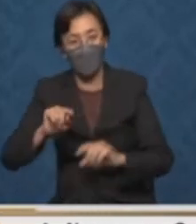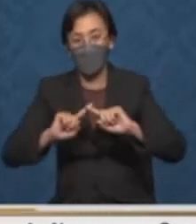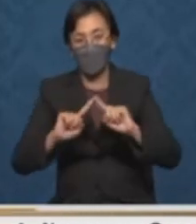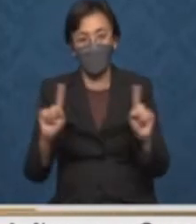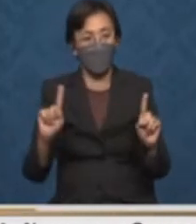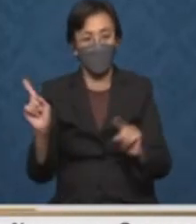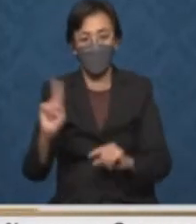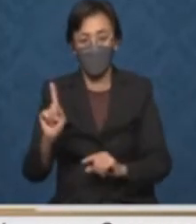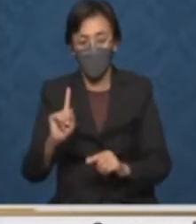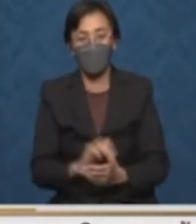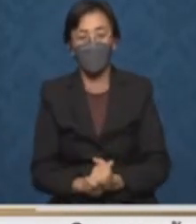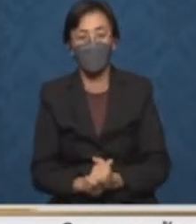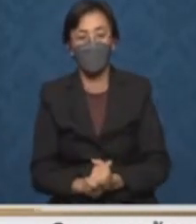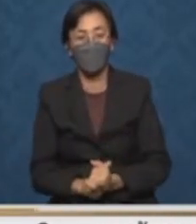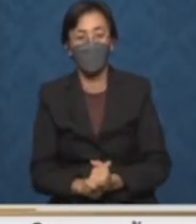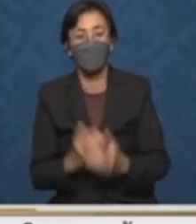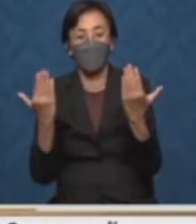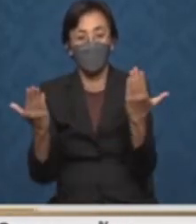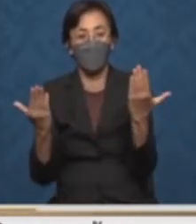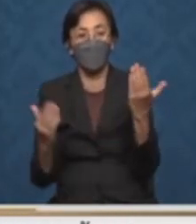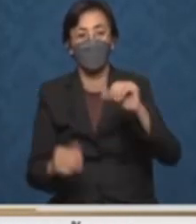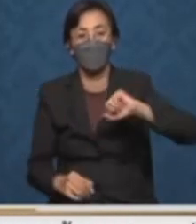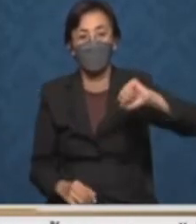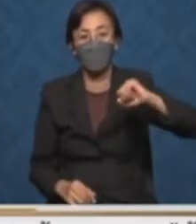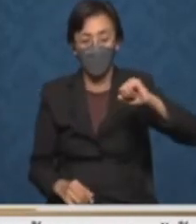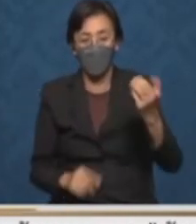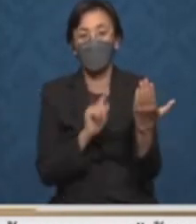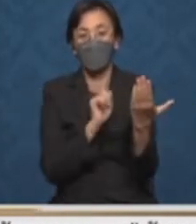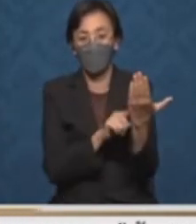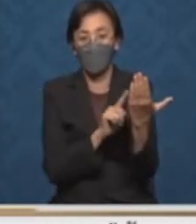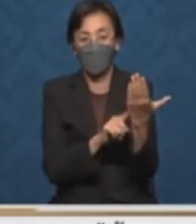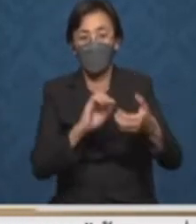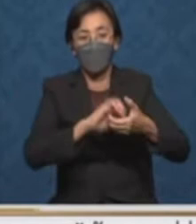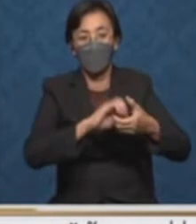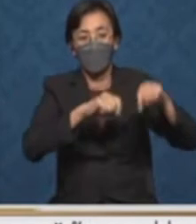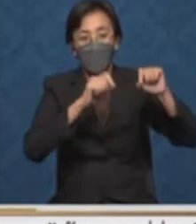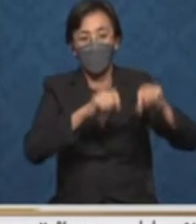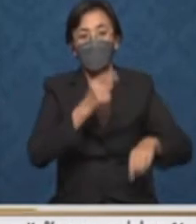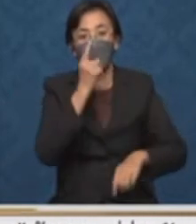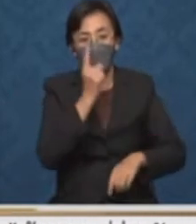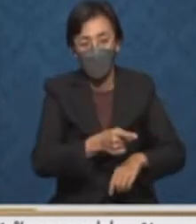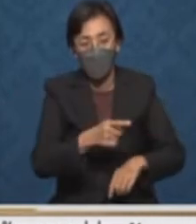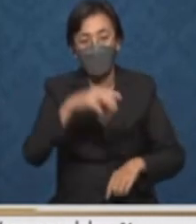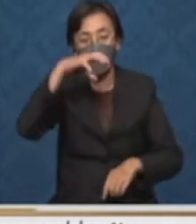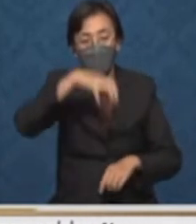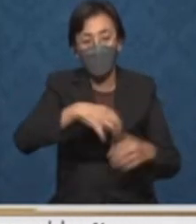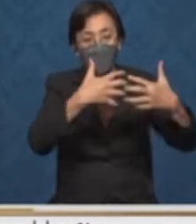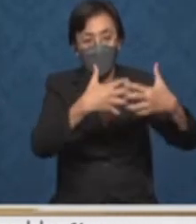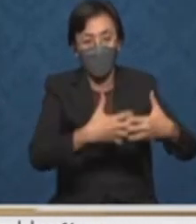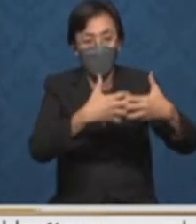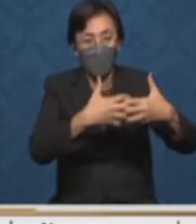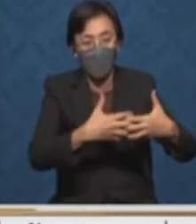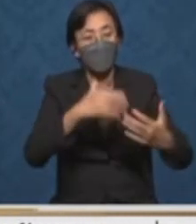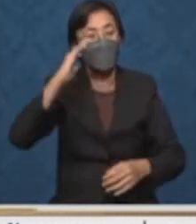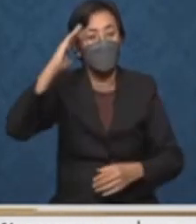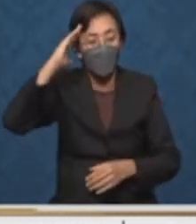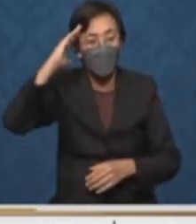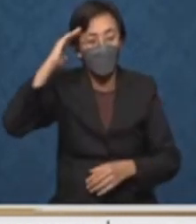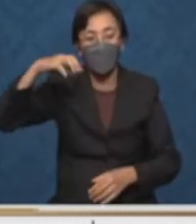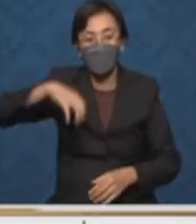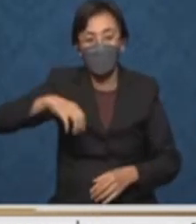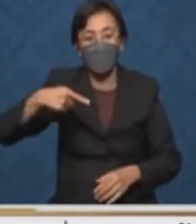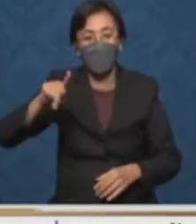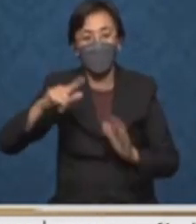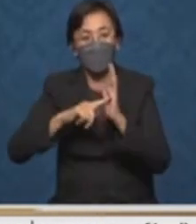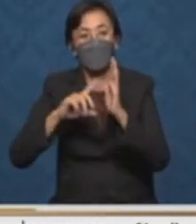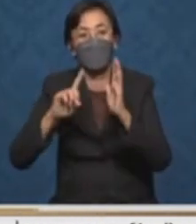านประธานดูด้านซ้ายมือครับท่านประธานฮะอันนี้คือ G2G จริงครับของกรมการอุตสาหกรรมทหารสำนักปลัดกระทรวงกล